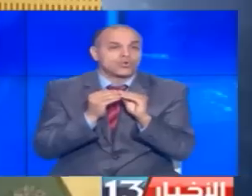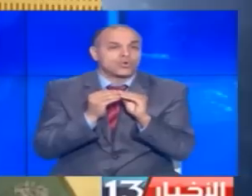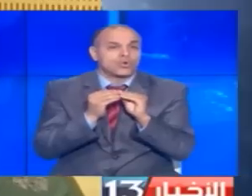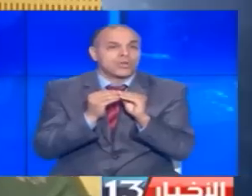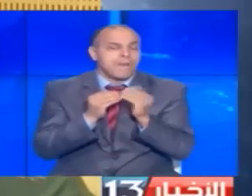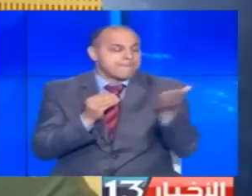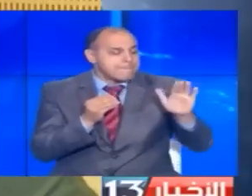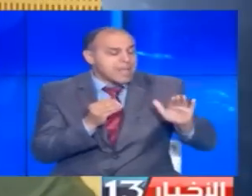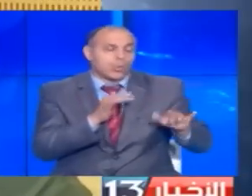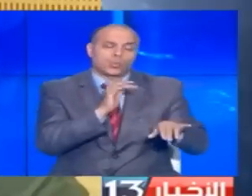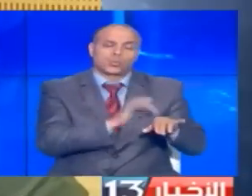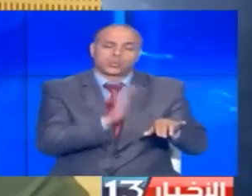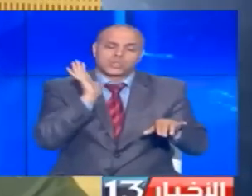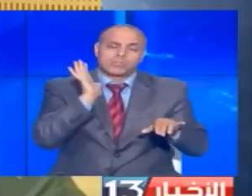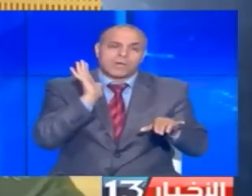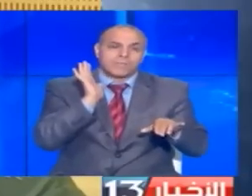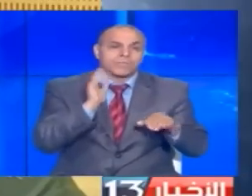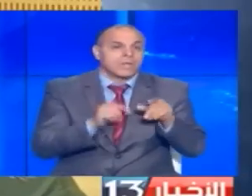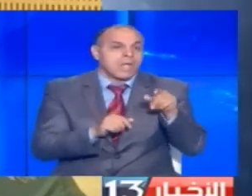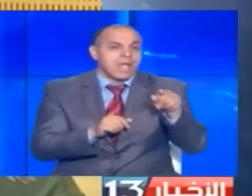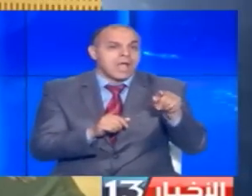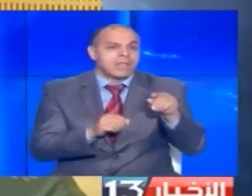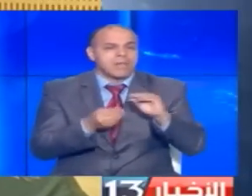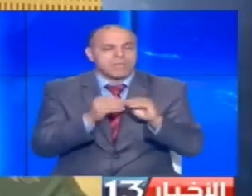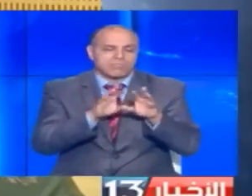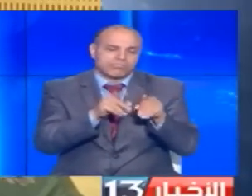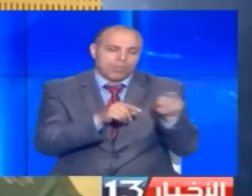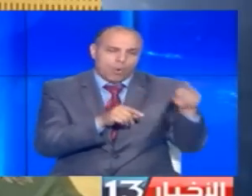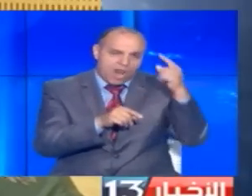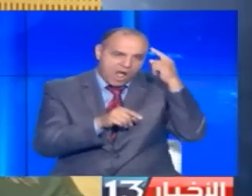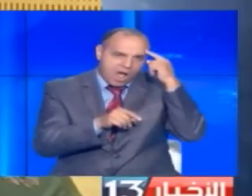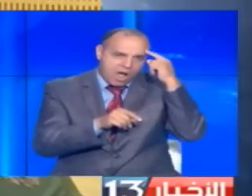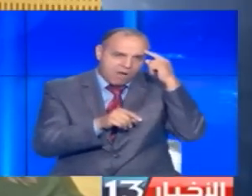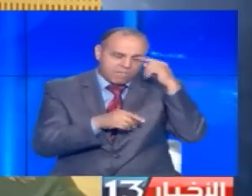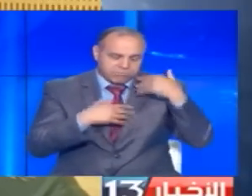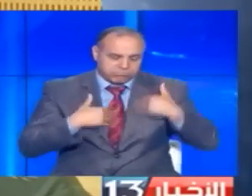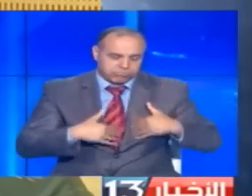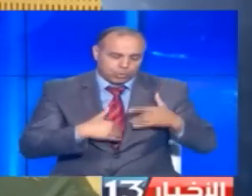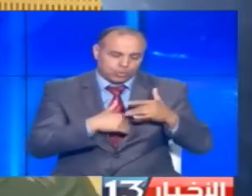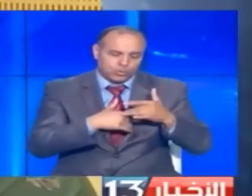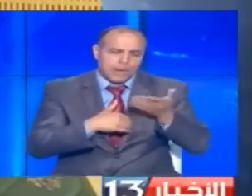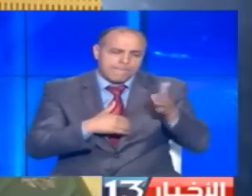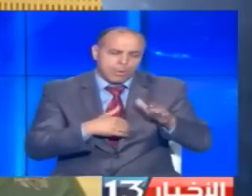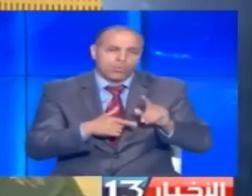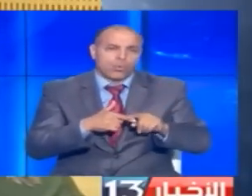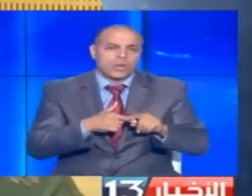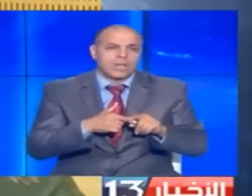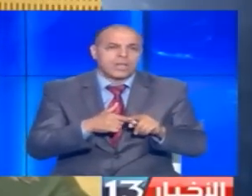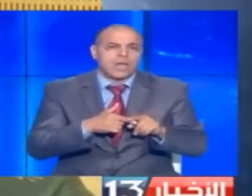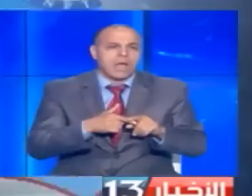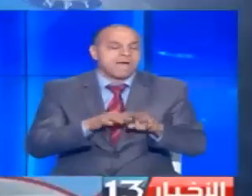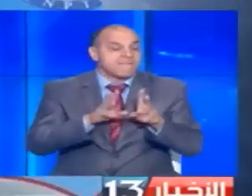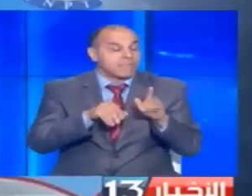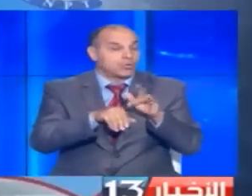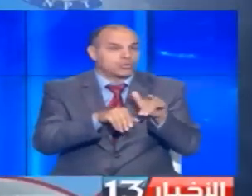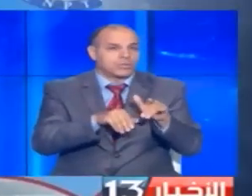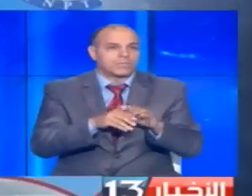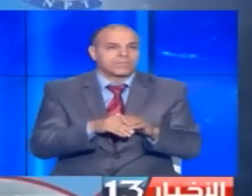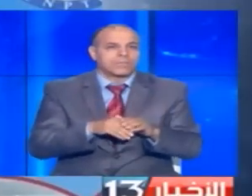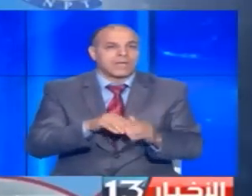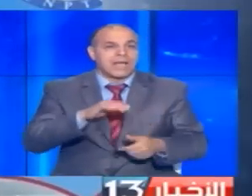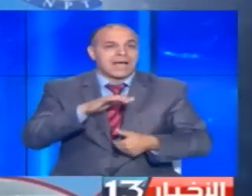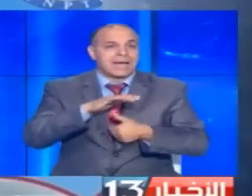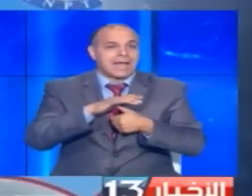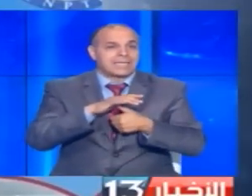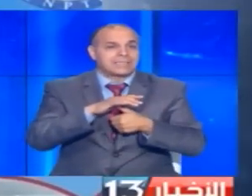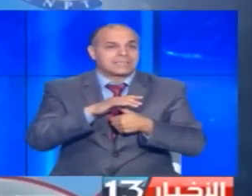الموت، وذلك لتمثلات اجتماعية فيها علاقة بالجسد بالموت، الوطء الرمزية للعائلة. رئيس ديوان